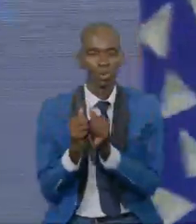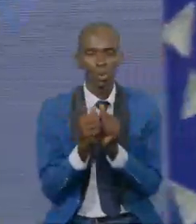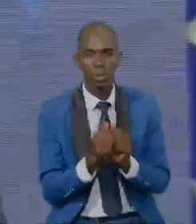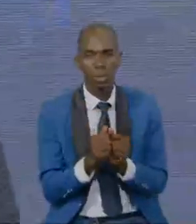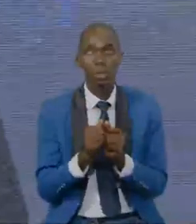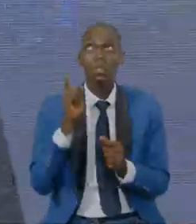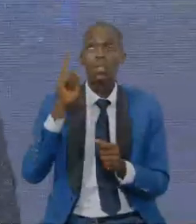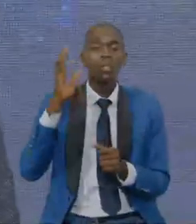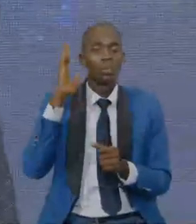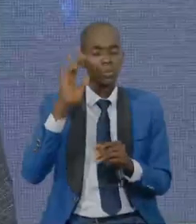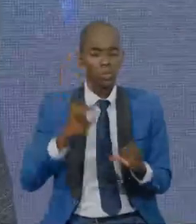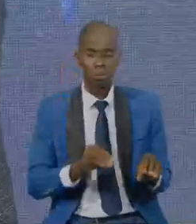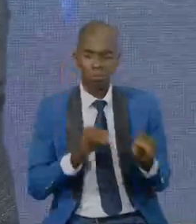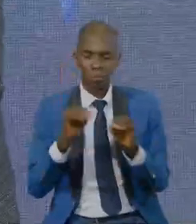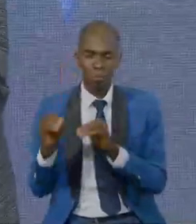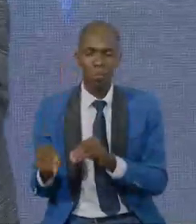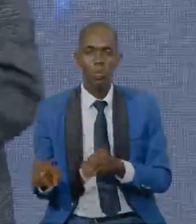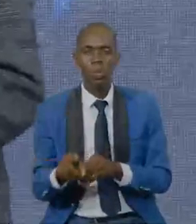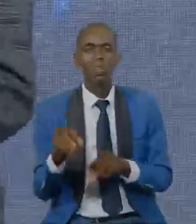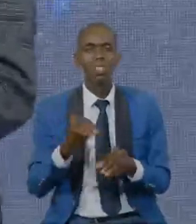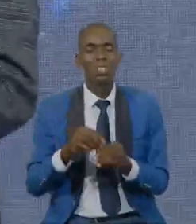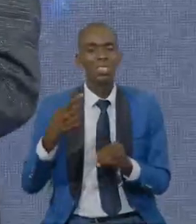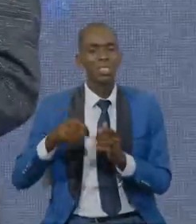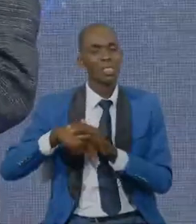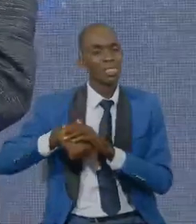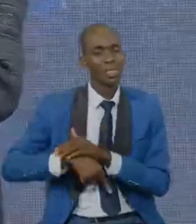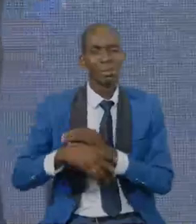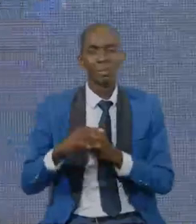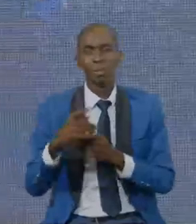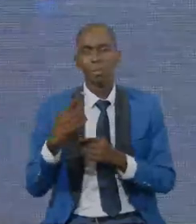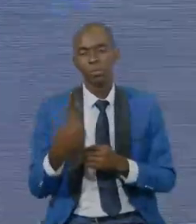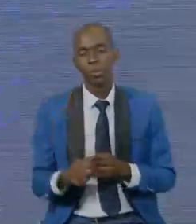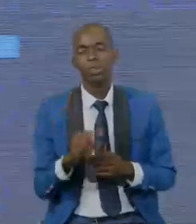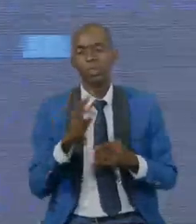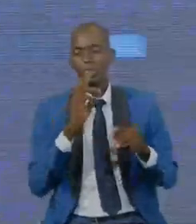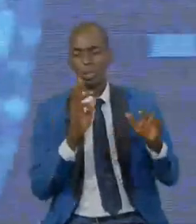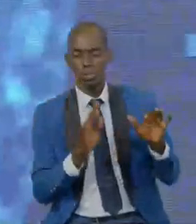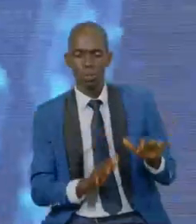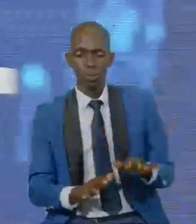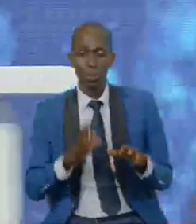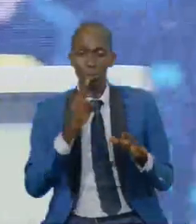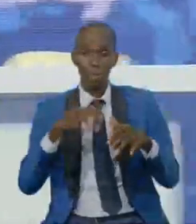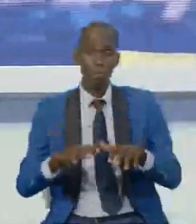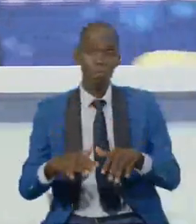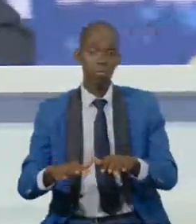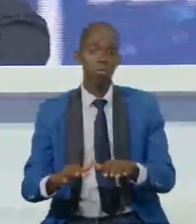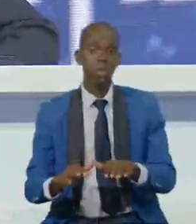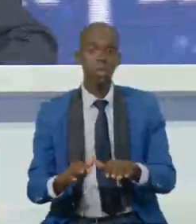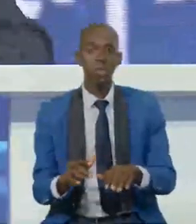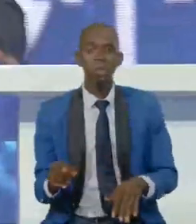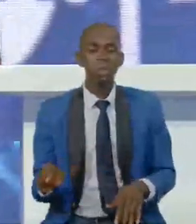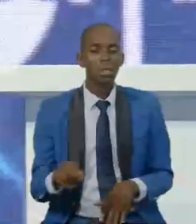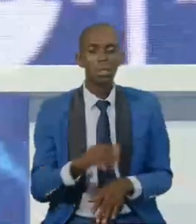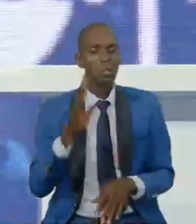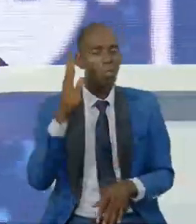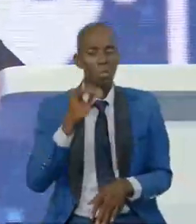put them in the depths of the sea. Il va les jeter au fond de la mer. He will not